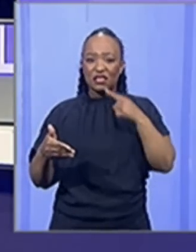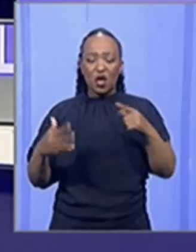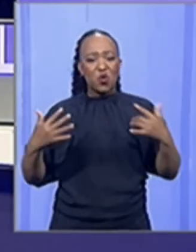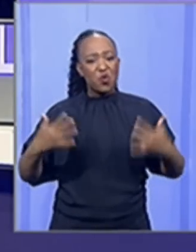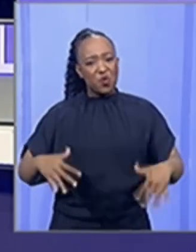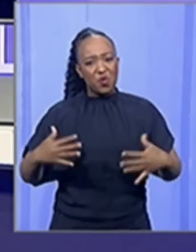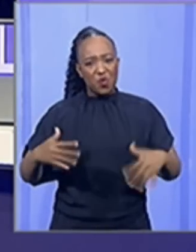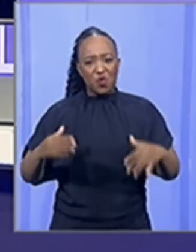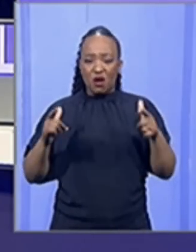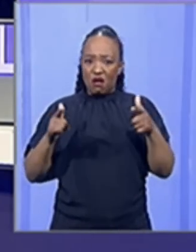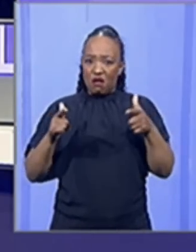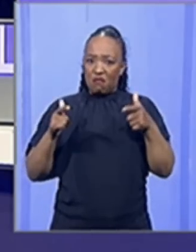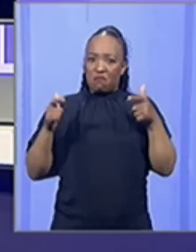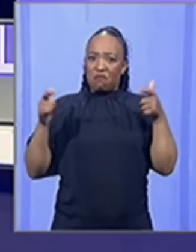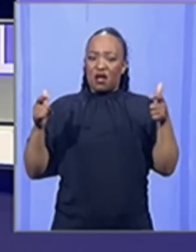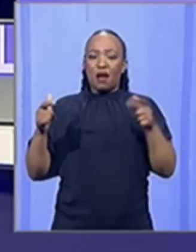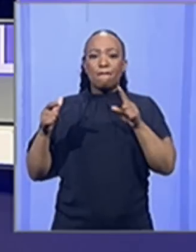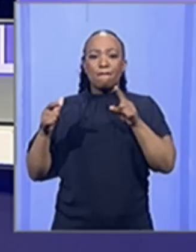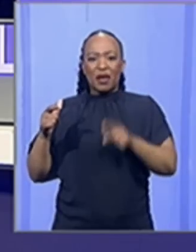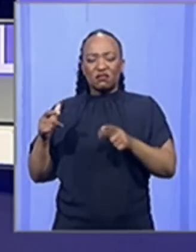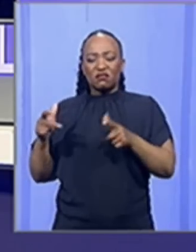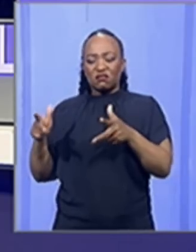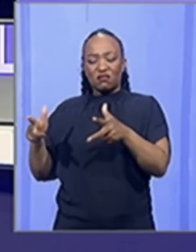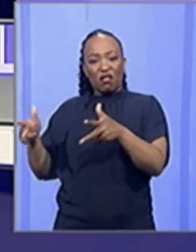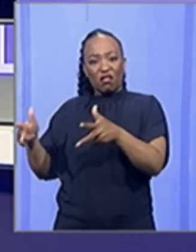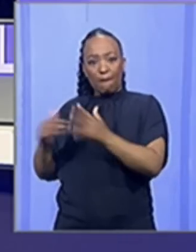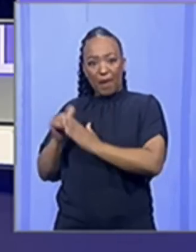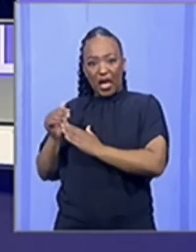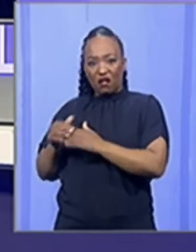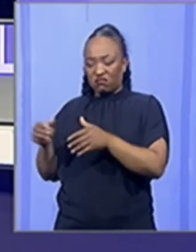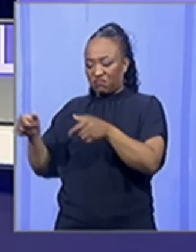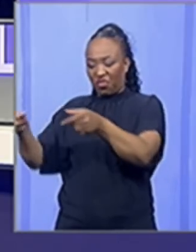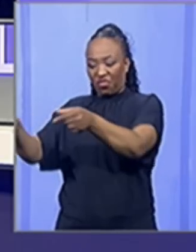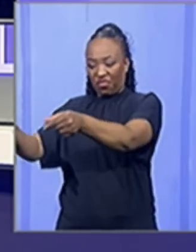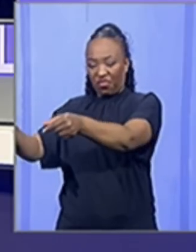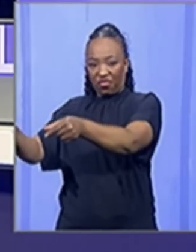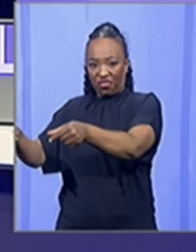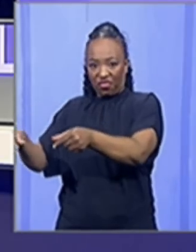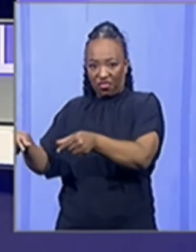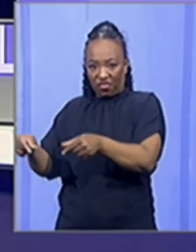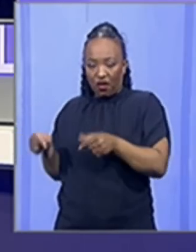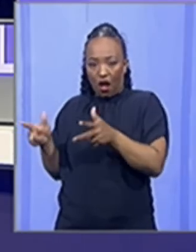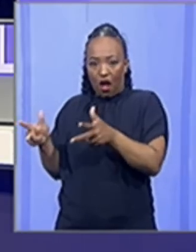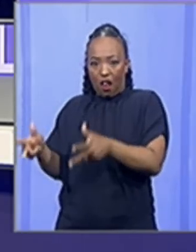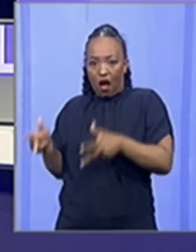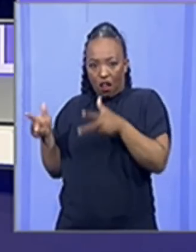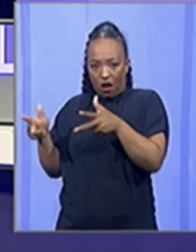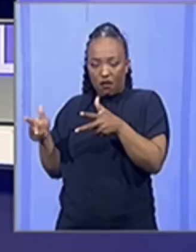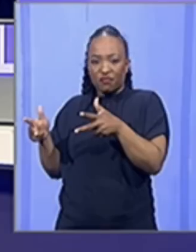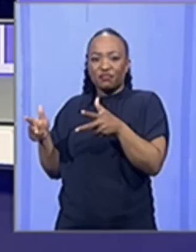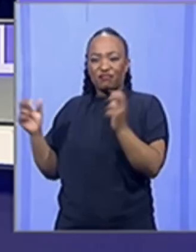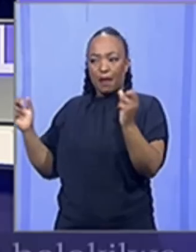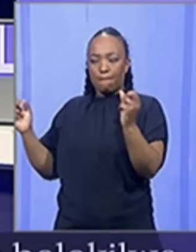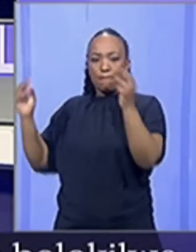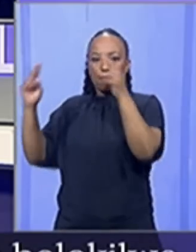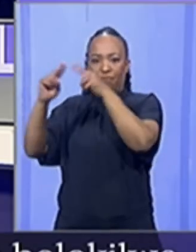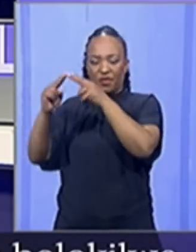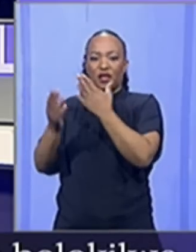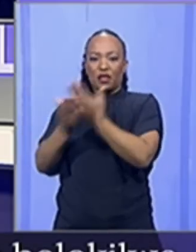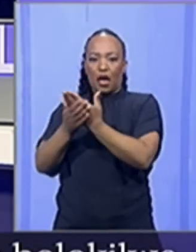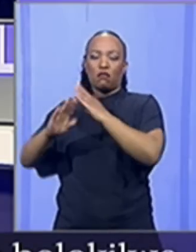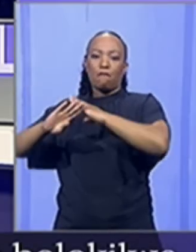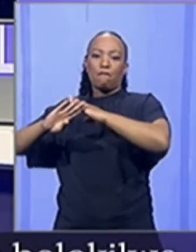agile borogo kwa godimo mo makopanelong a tsela le seporo sa terene gore go kgone go thibelwa